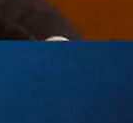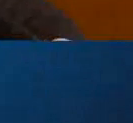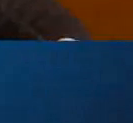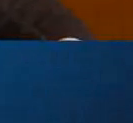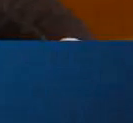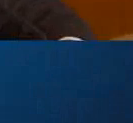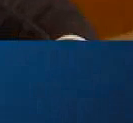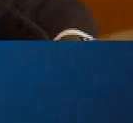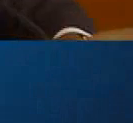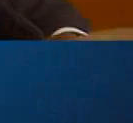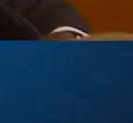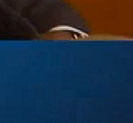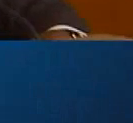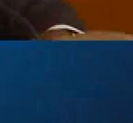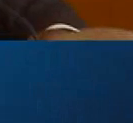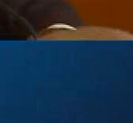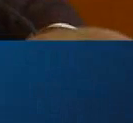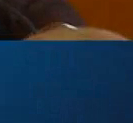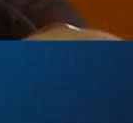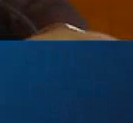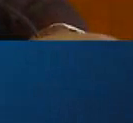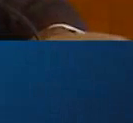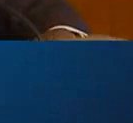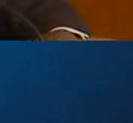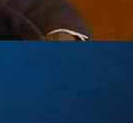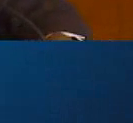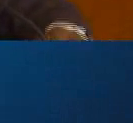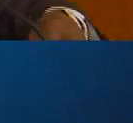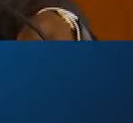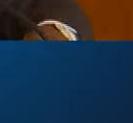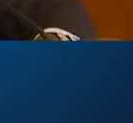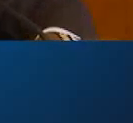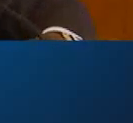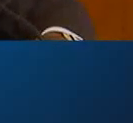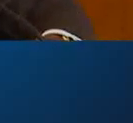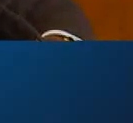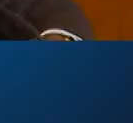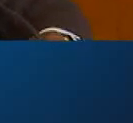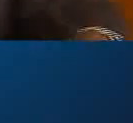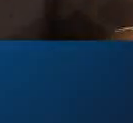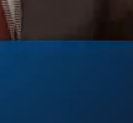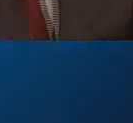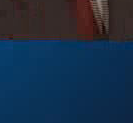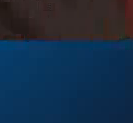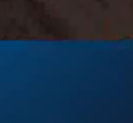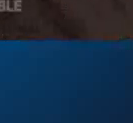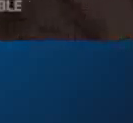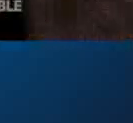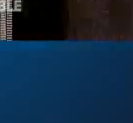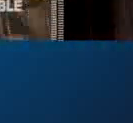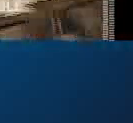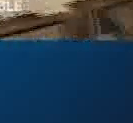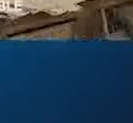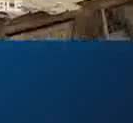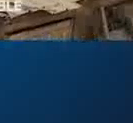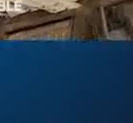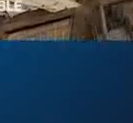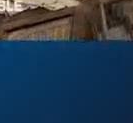de l'État. Pour le gouvernement ivoirien, 2014 est placé sous le signe de la réponse à la forte demande